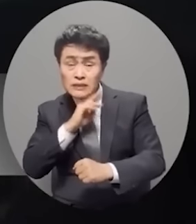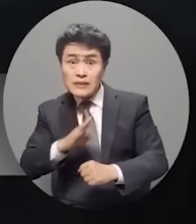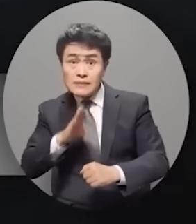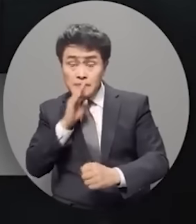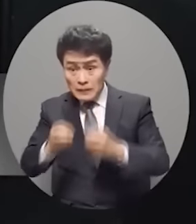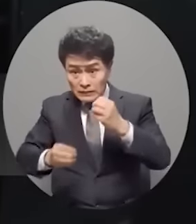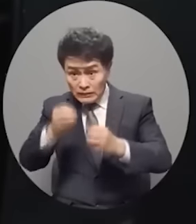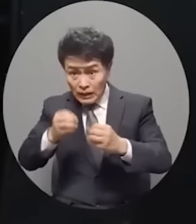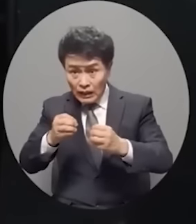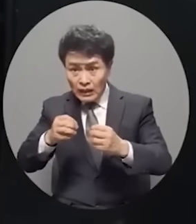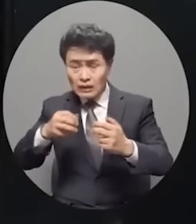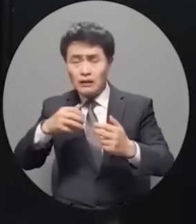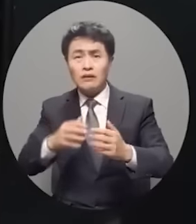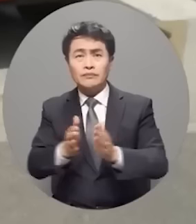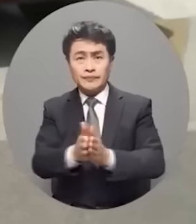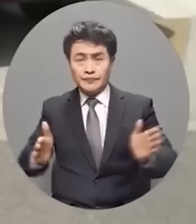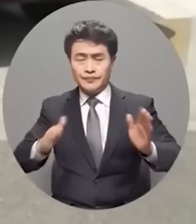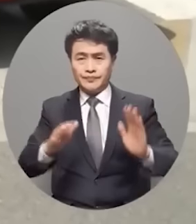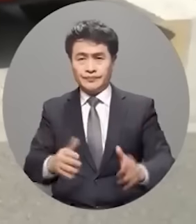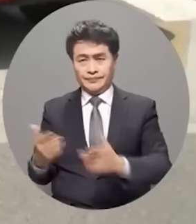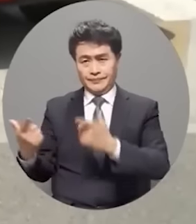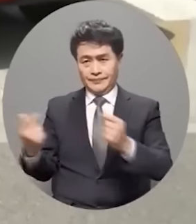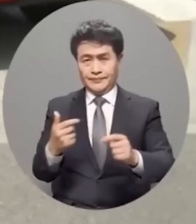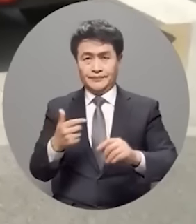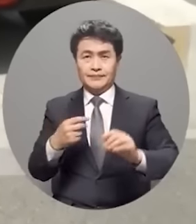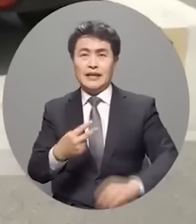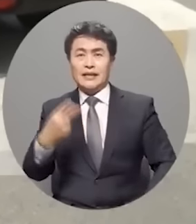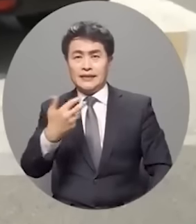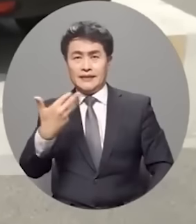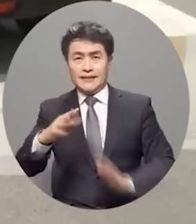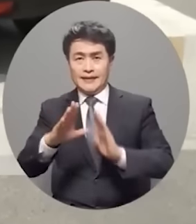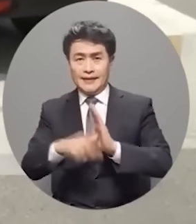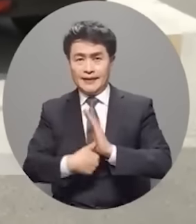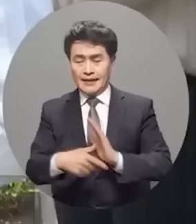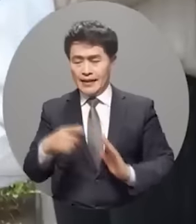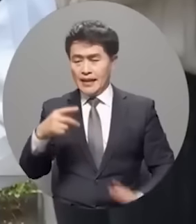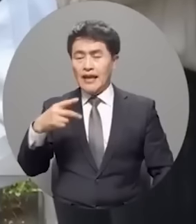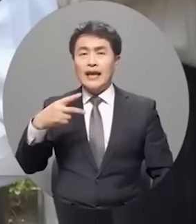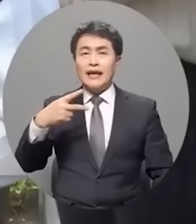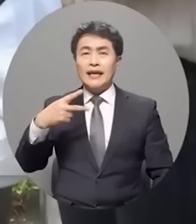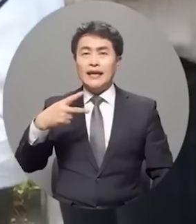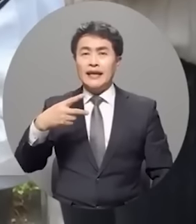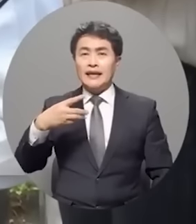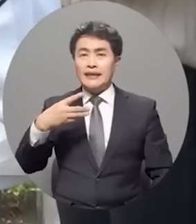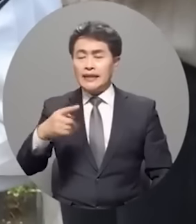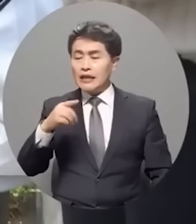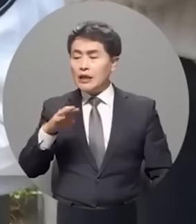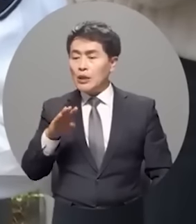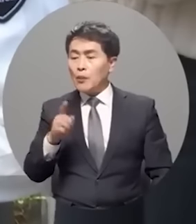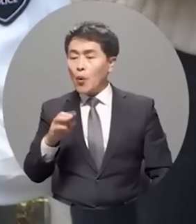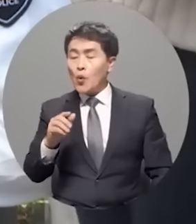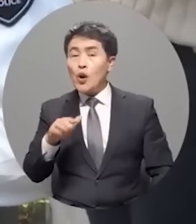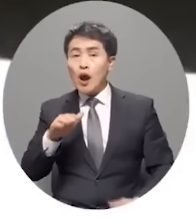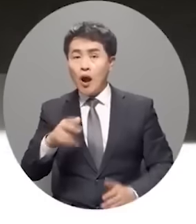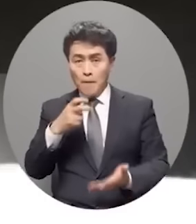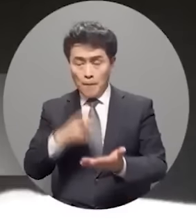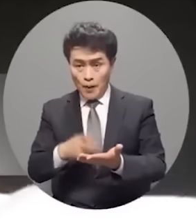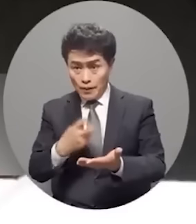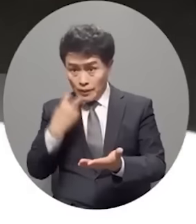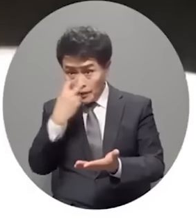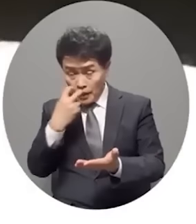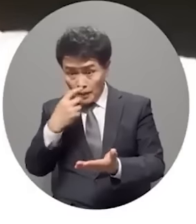감정이 진행됐습니다. 동일 차종인 2018년식 티볼리 에어 모델이 준비됐고 법원이 지정한